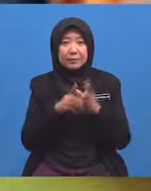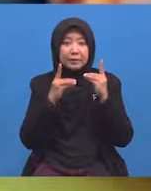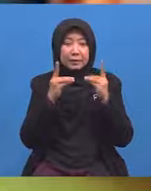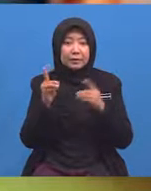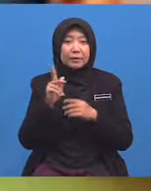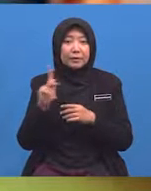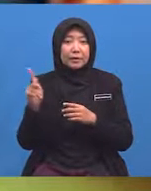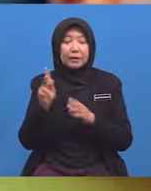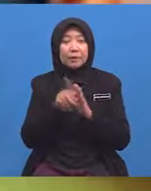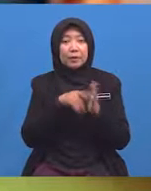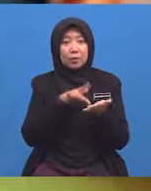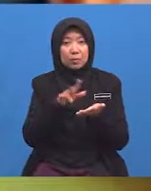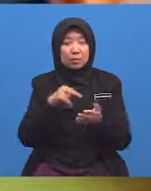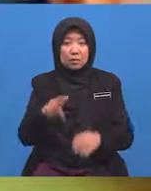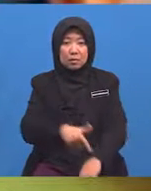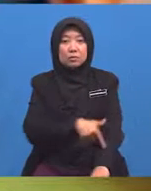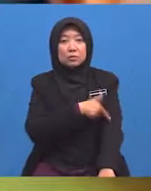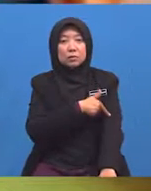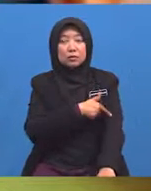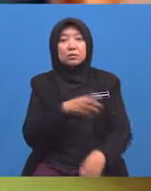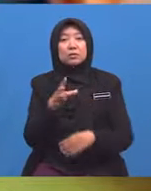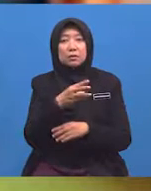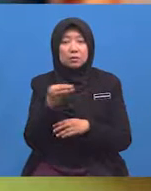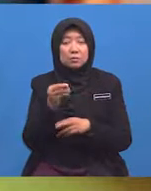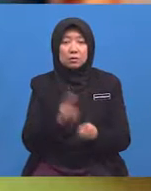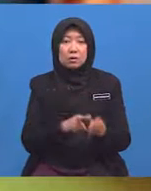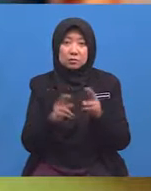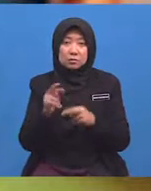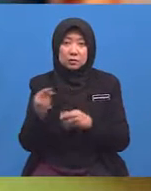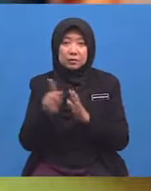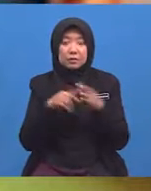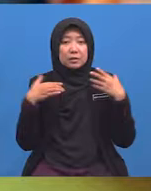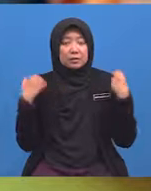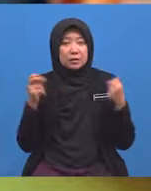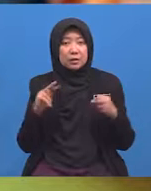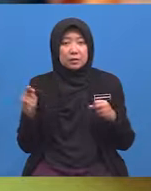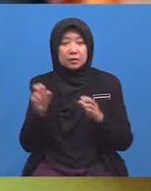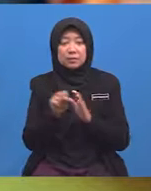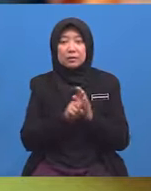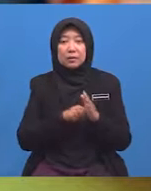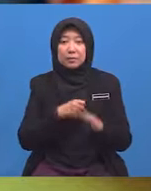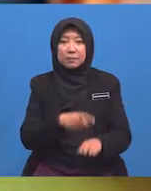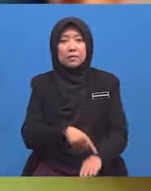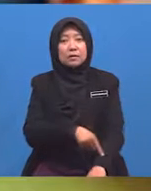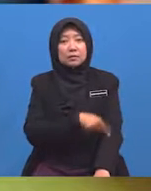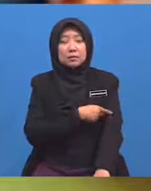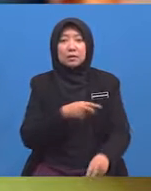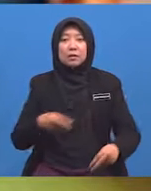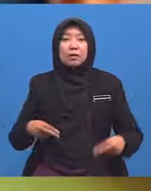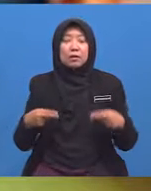Pendidikan perubatan lanjutan dan rancangan kesihatan sepanjang hayat.